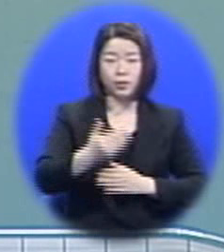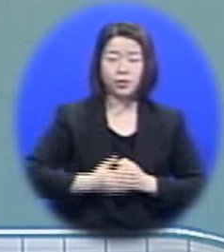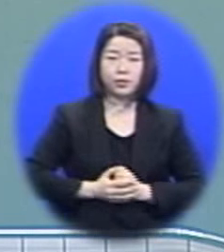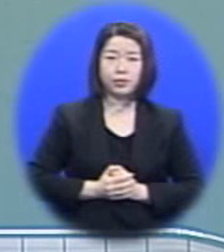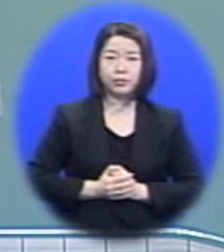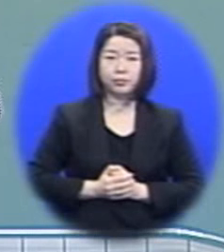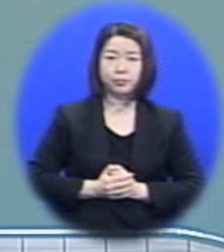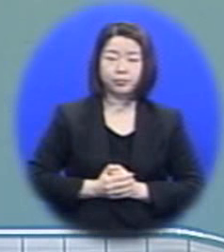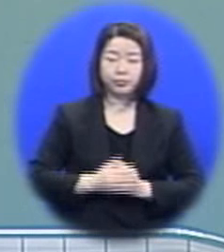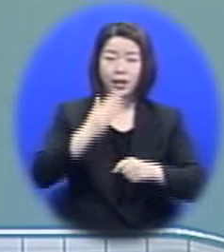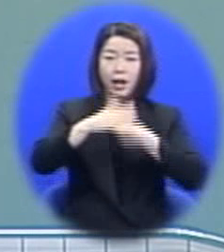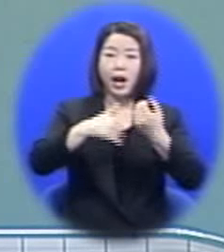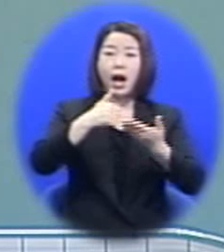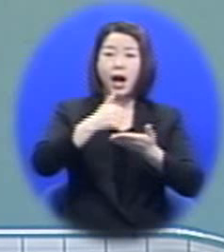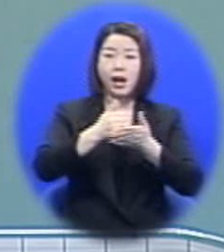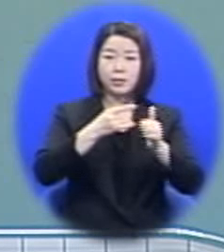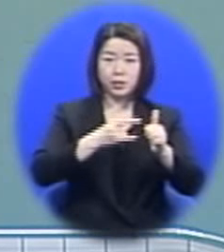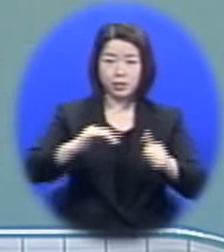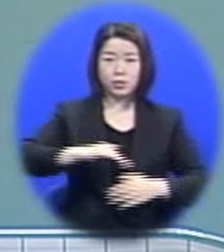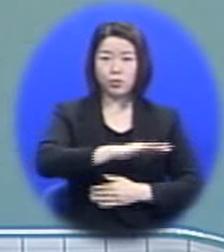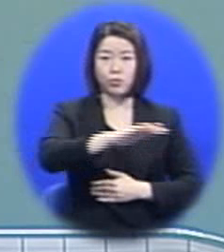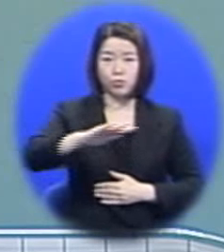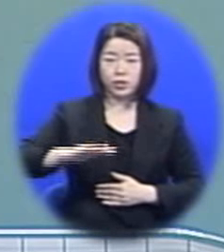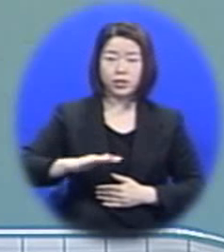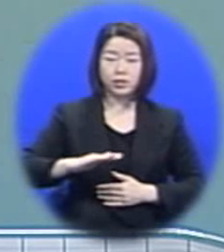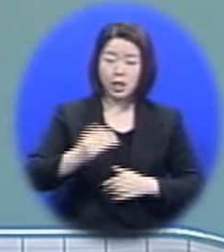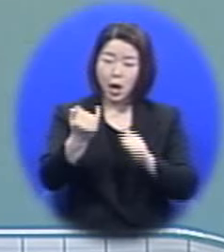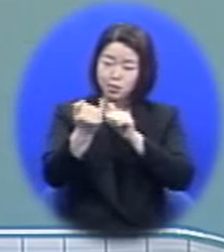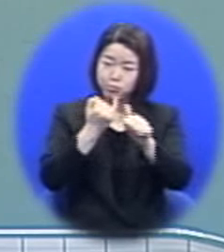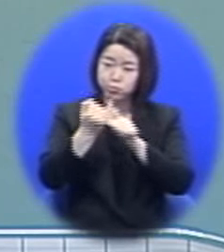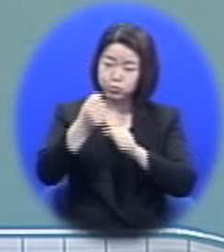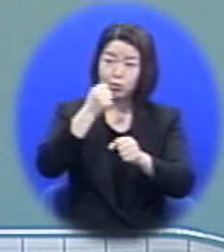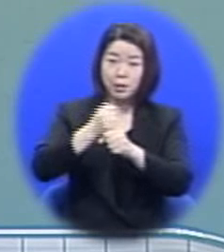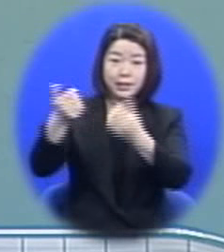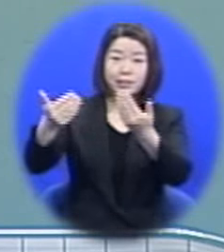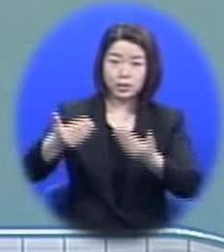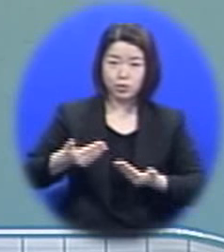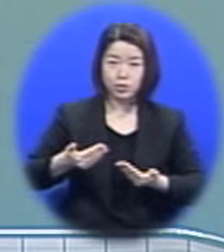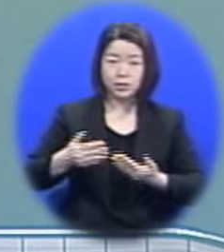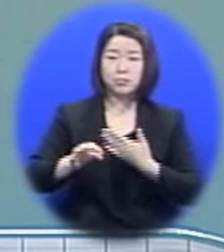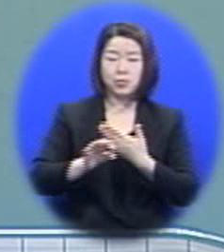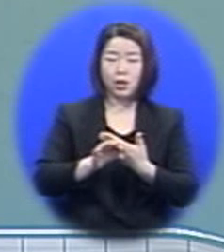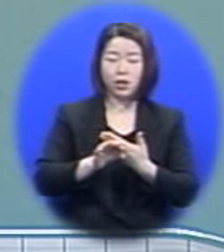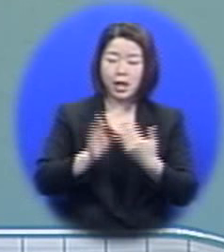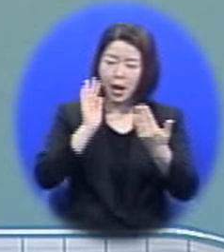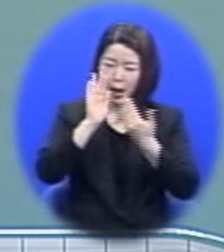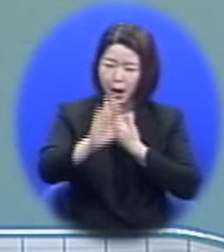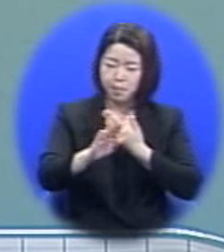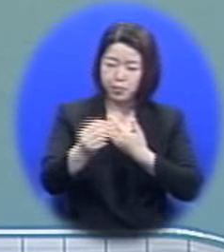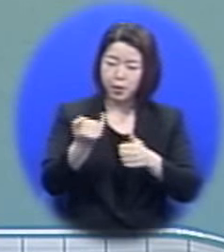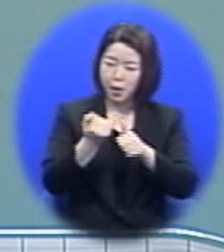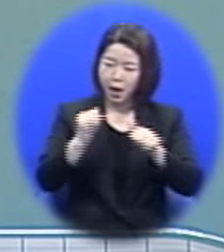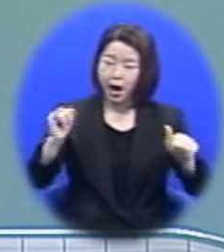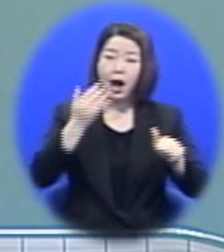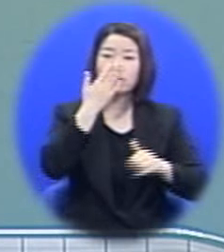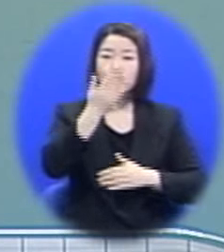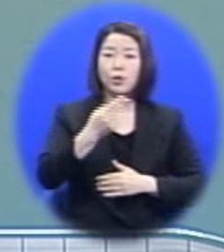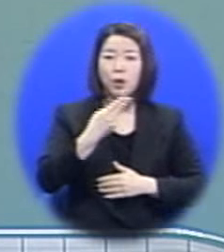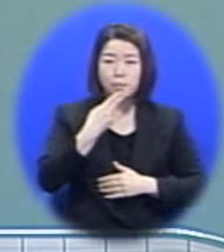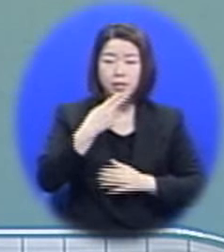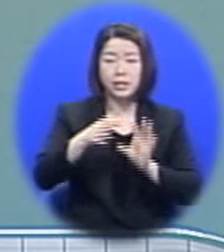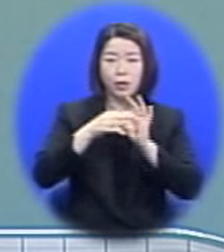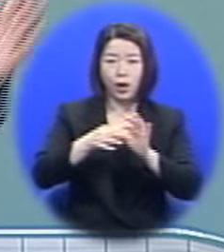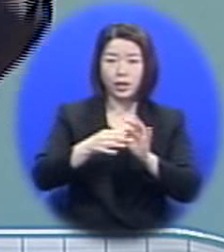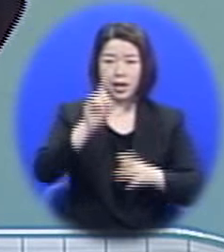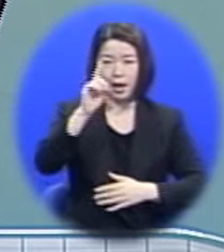살잖아요. 하나님께서 우리를 부부로 맺어 주시면 이제는 헤어질 수 없는 관계 한 몸이라고